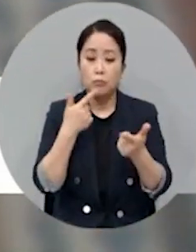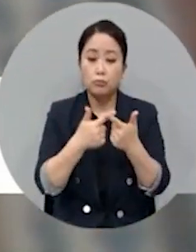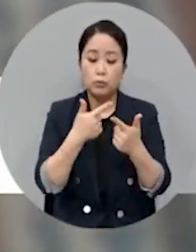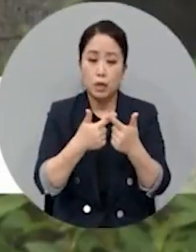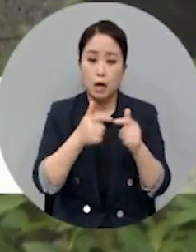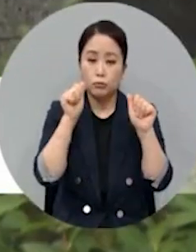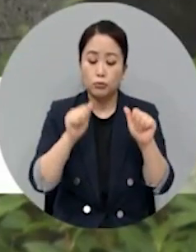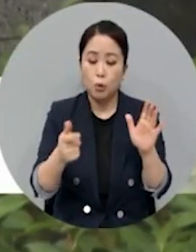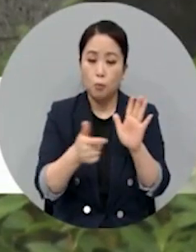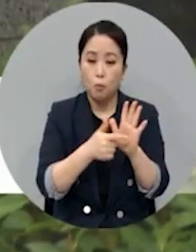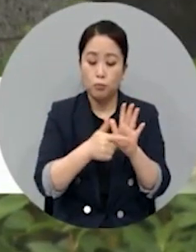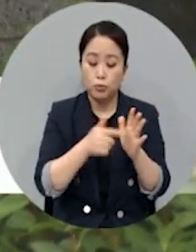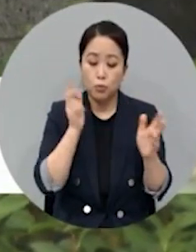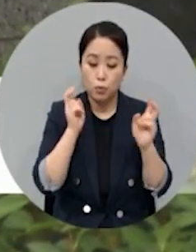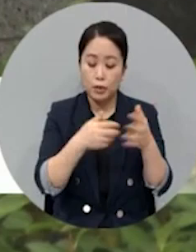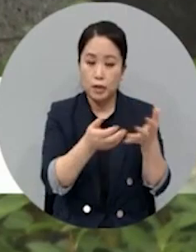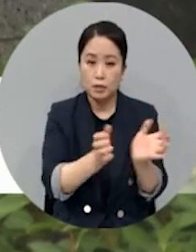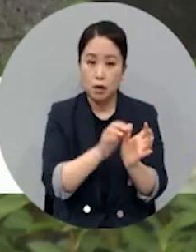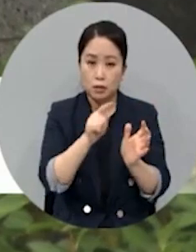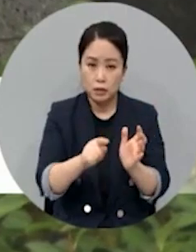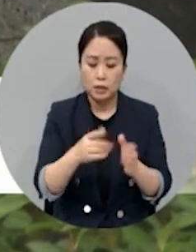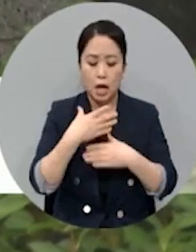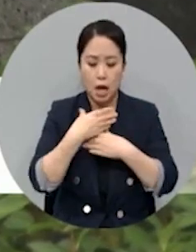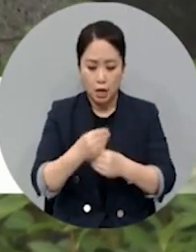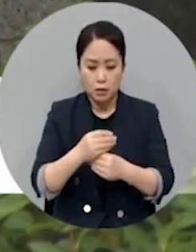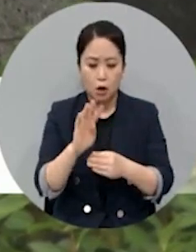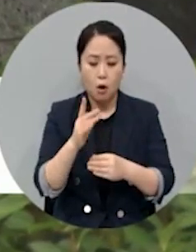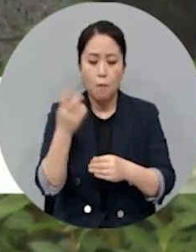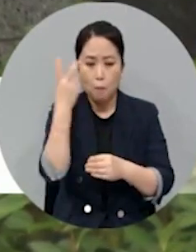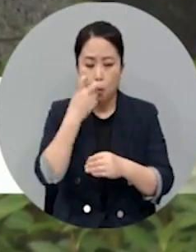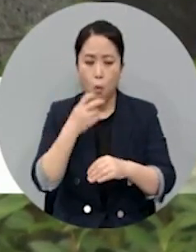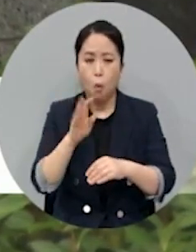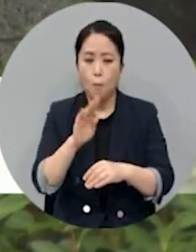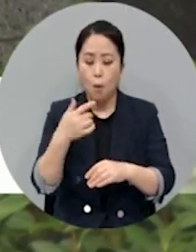부산운동본부는 안전보건조치만 했다면 발생하지 않았을